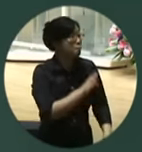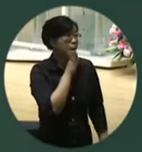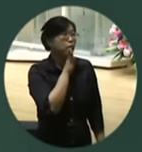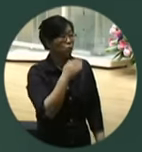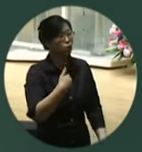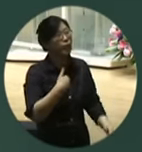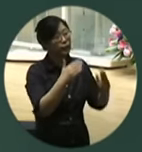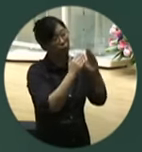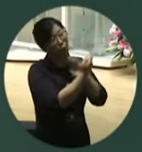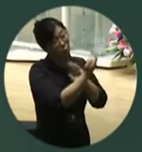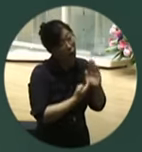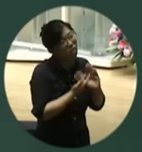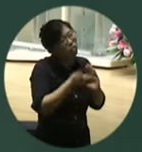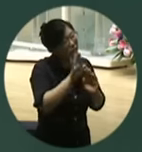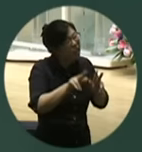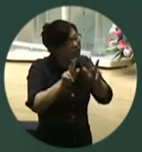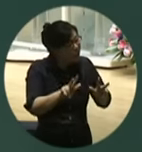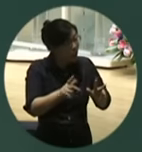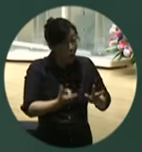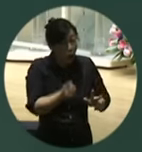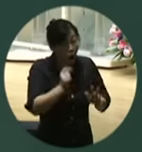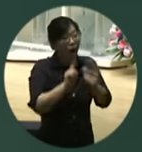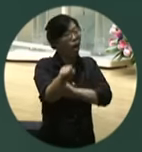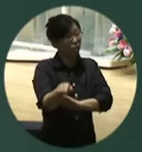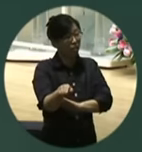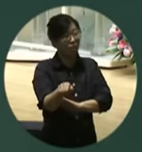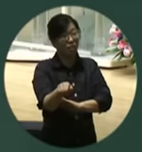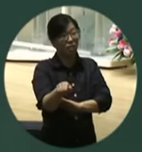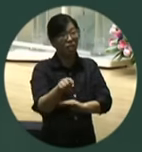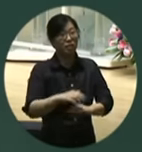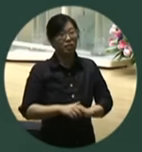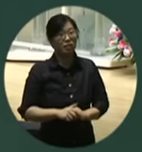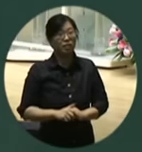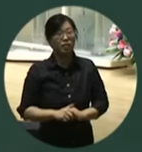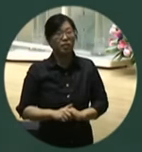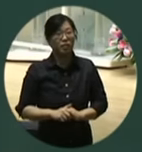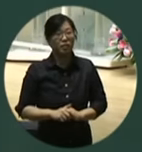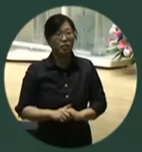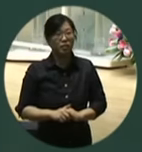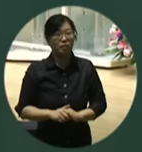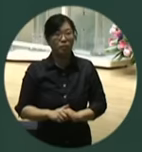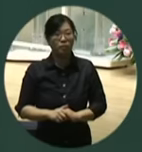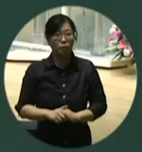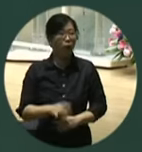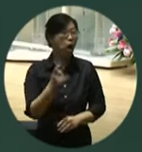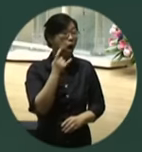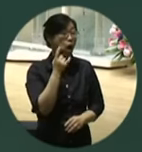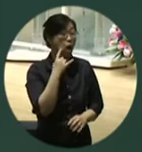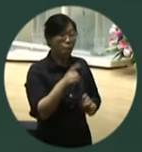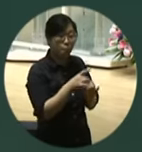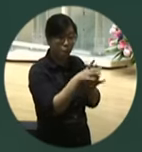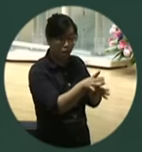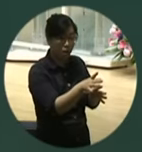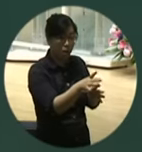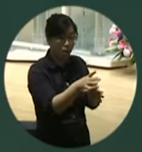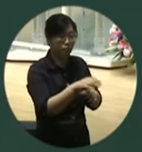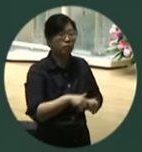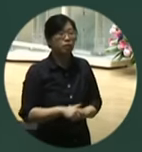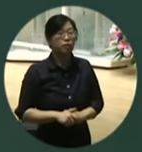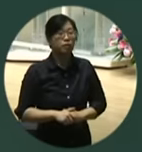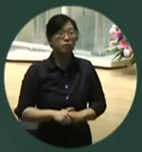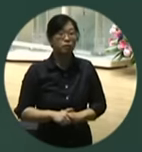over there. 지금 자기 집에 숨어 있는데. When the spies are hidden in her house. 이렇게 라합이 지금 거짓말하는 거죠. 도망가 저리 갔다. And so Rahab